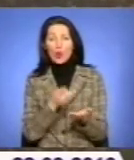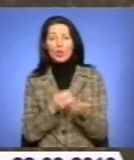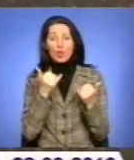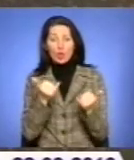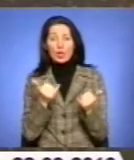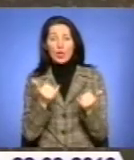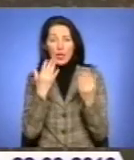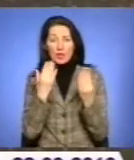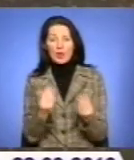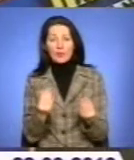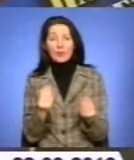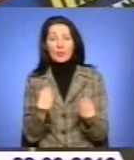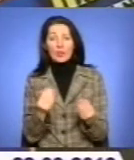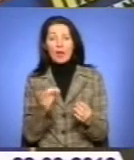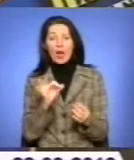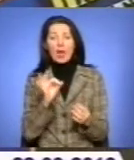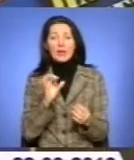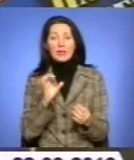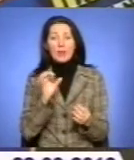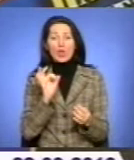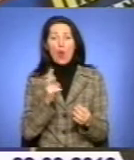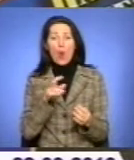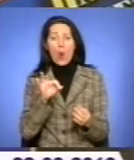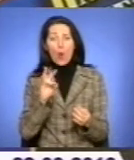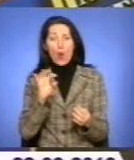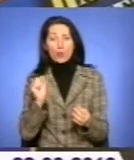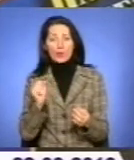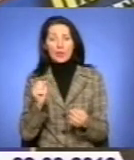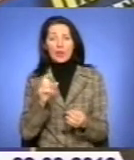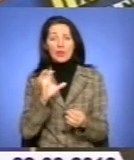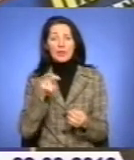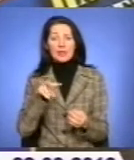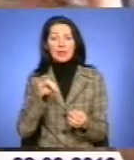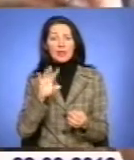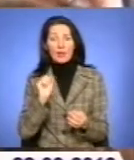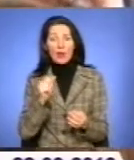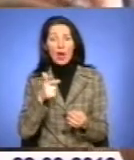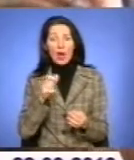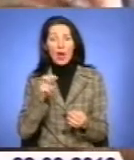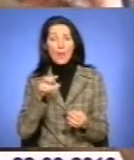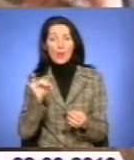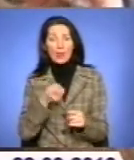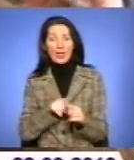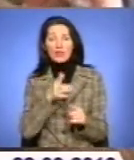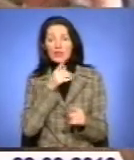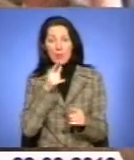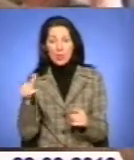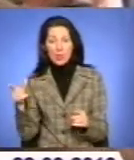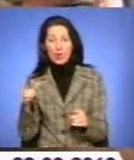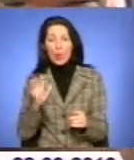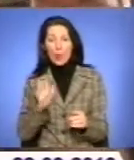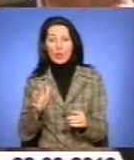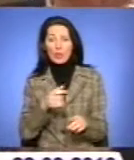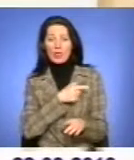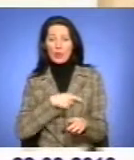Авторами видання є Степан Оконський, Павло Сливка та Ярослав Гап'юк, які у цей період були депутатами Тернопільської міської